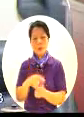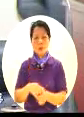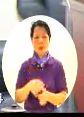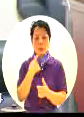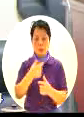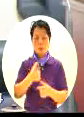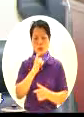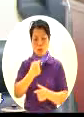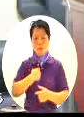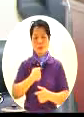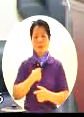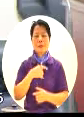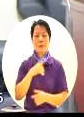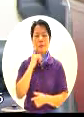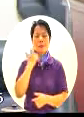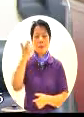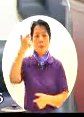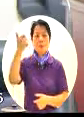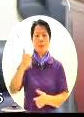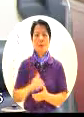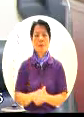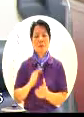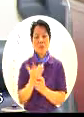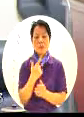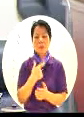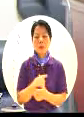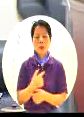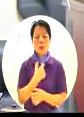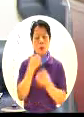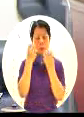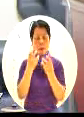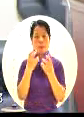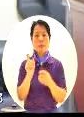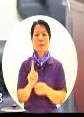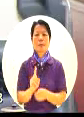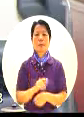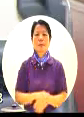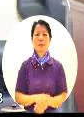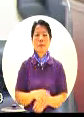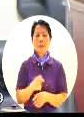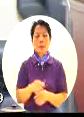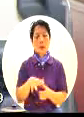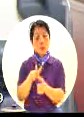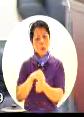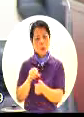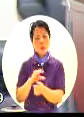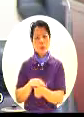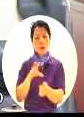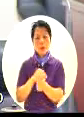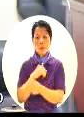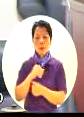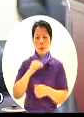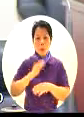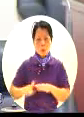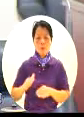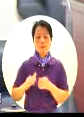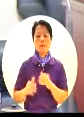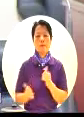了哈，但是哈，真的我非常压抑哈。既然他学会的第一句话是什么？